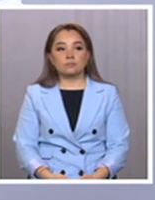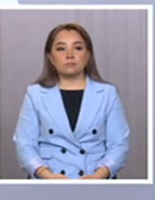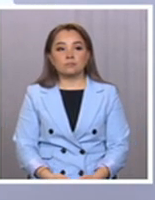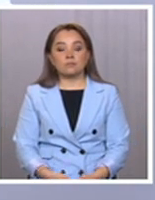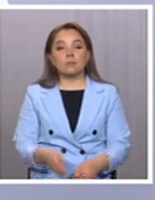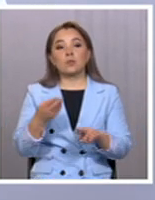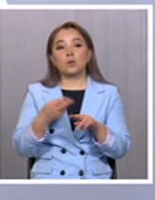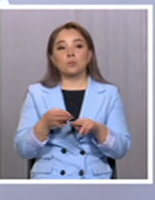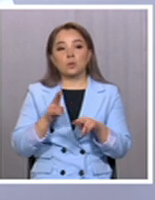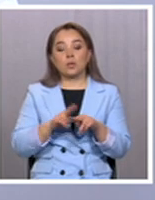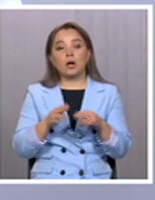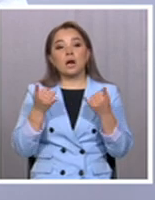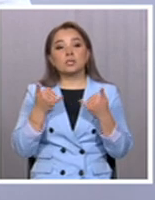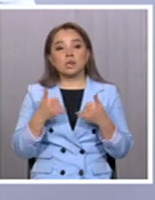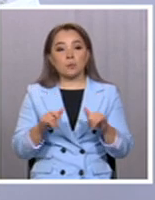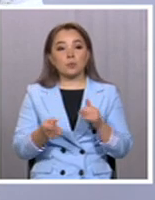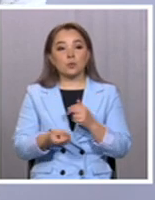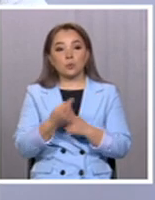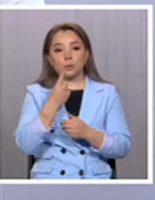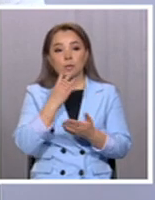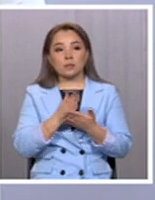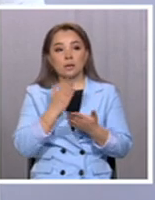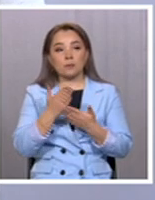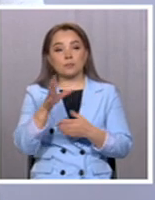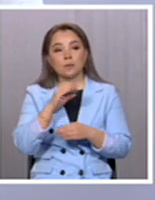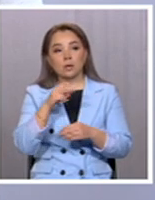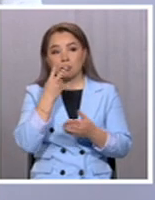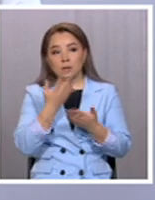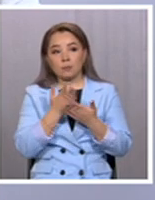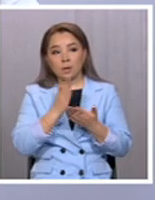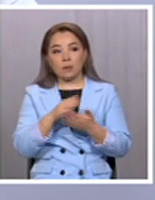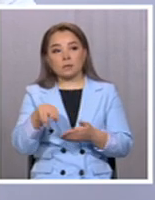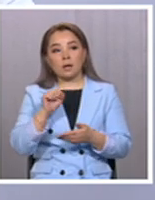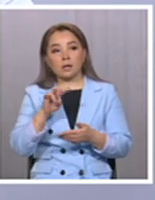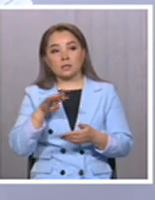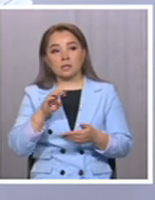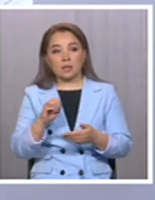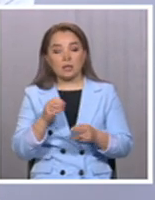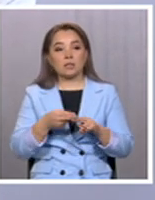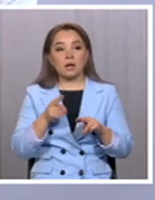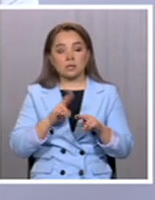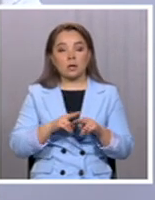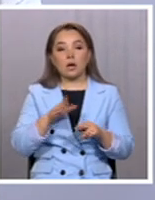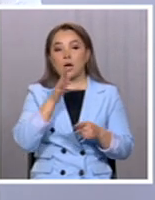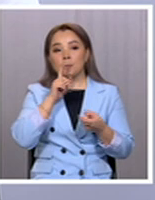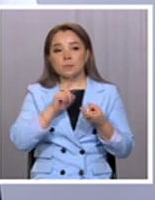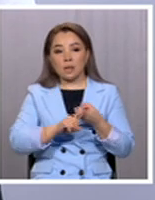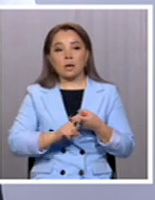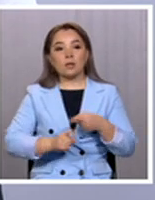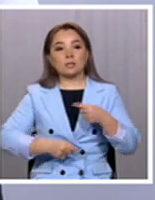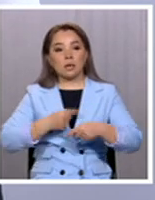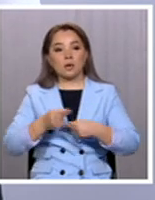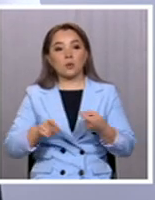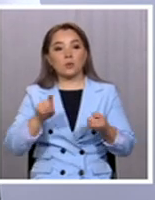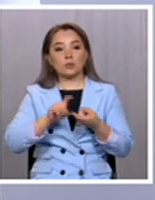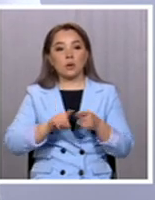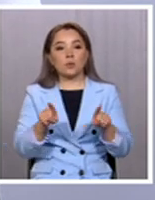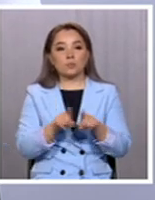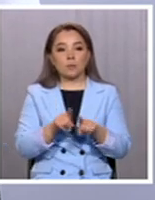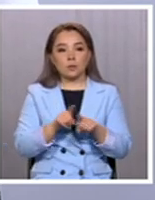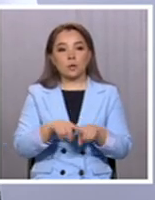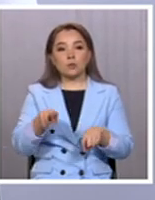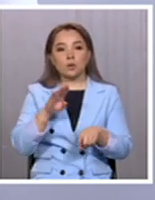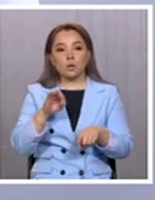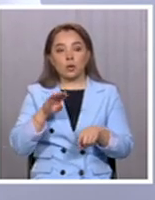Бұл ғажайып туындылар, сіздер көріп отырған, бұл Дантенің сол замандағы замандасы,